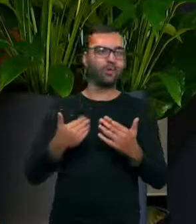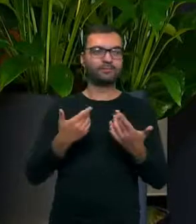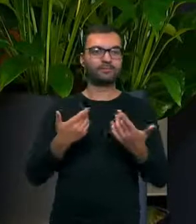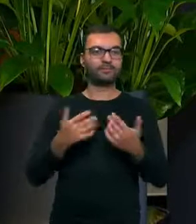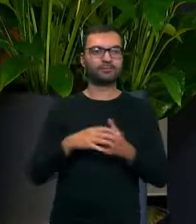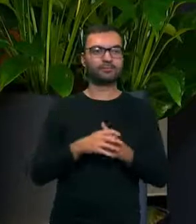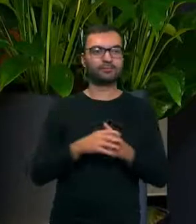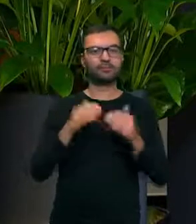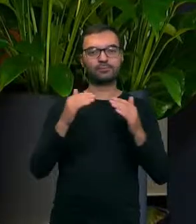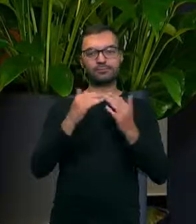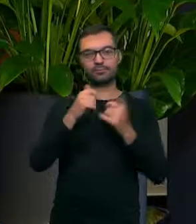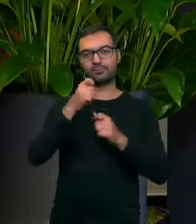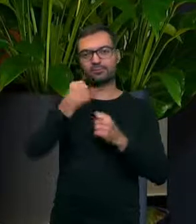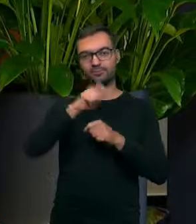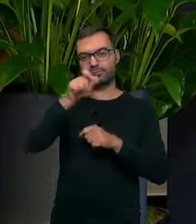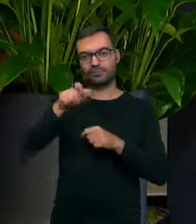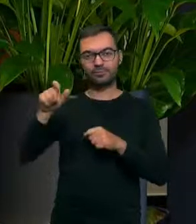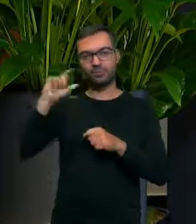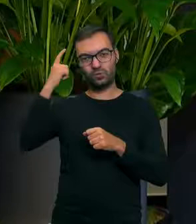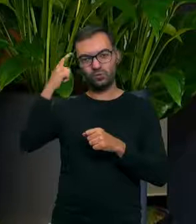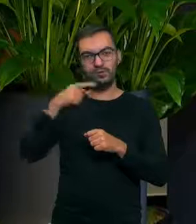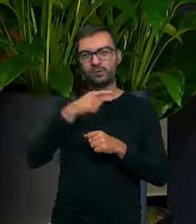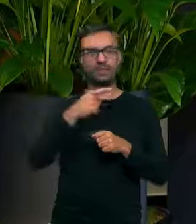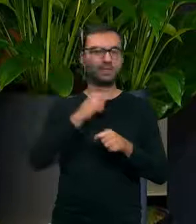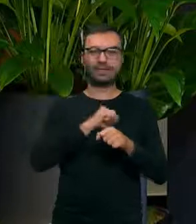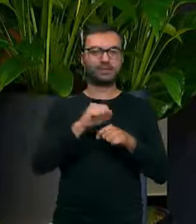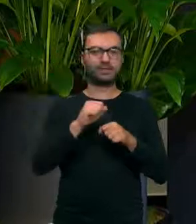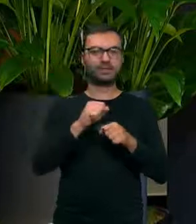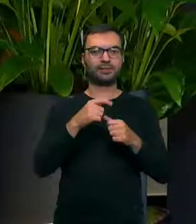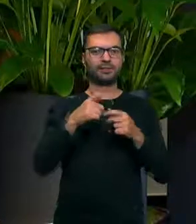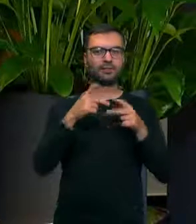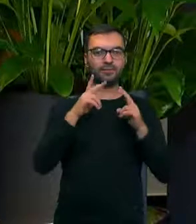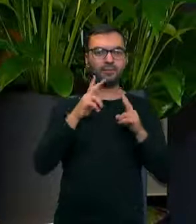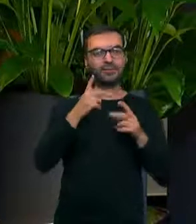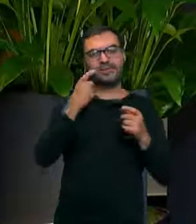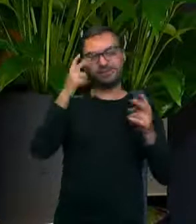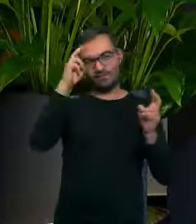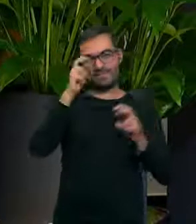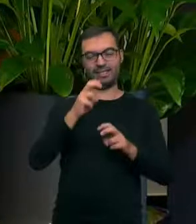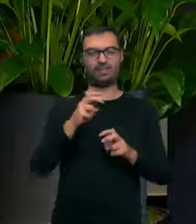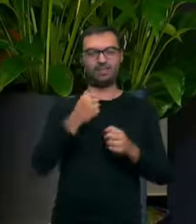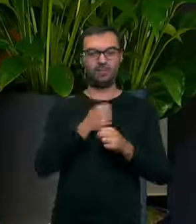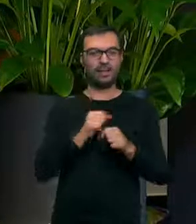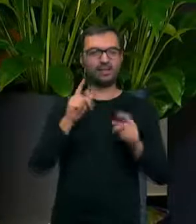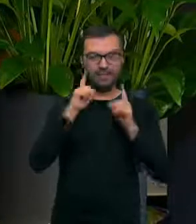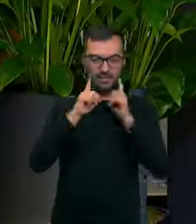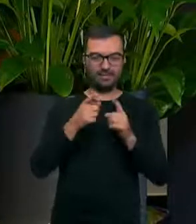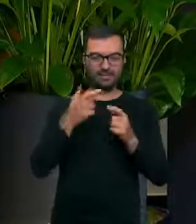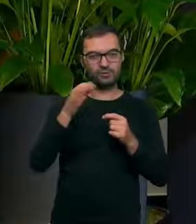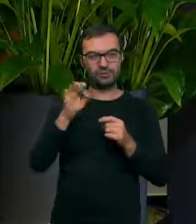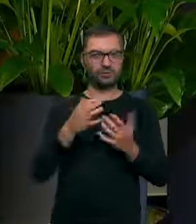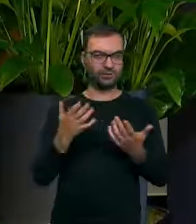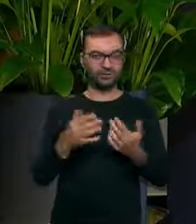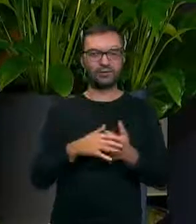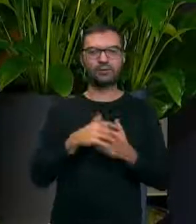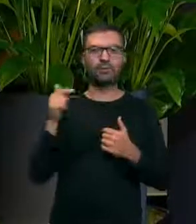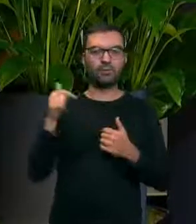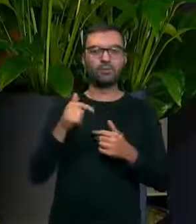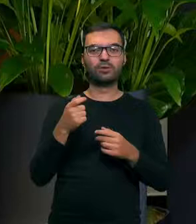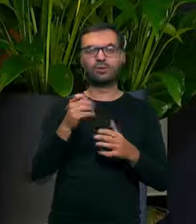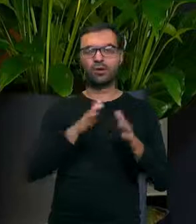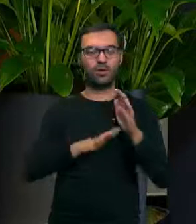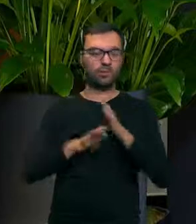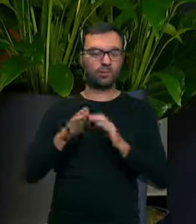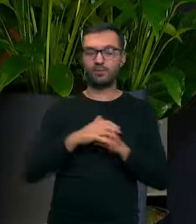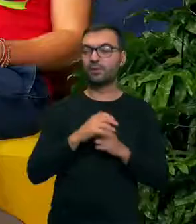w przeciwieństwie do innych postaci tego filmu, tych głównych, nie ma odpowiednika takiego w rzeczywistości i jednak musisz ominąć parę rzeczy.